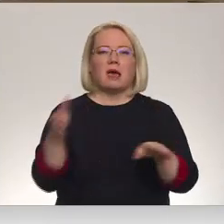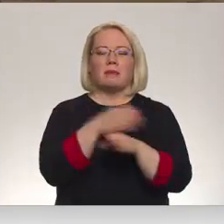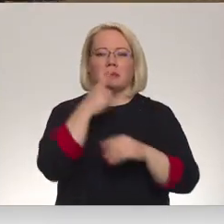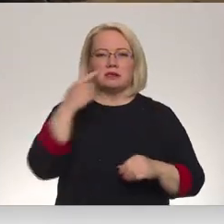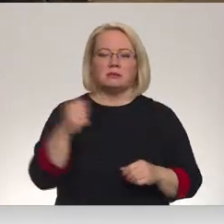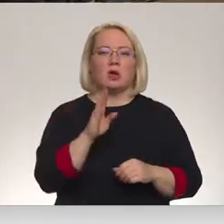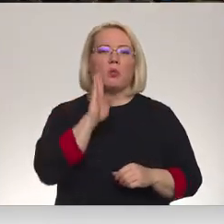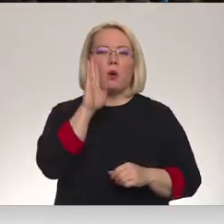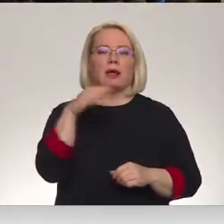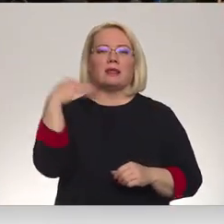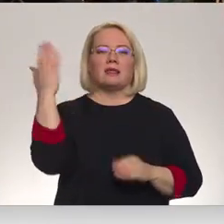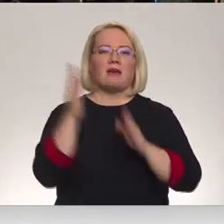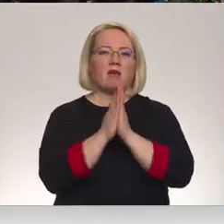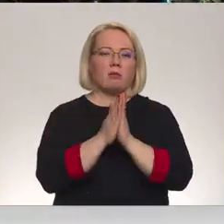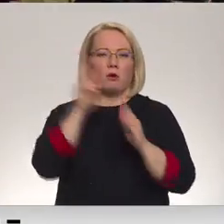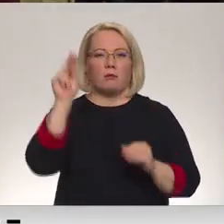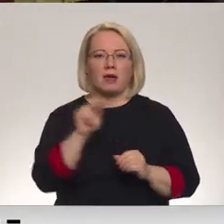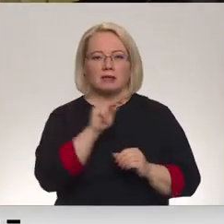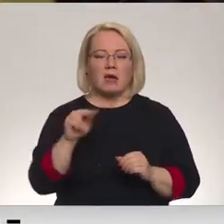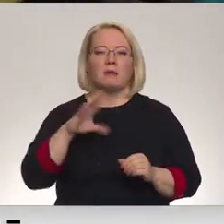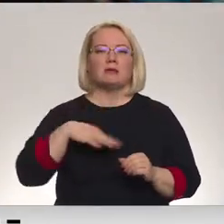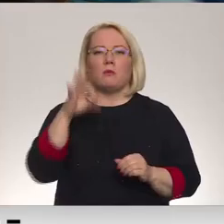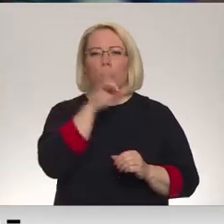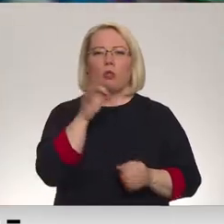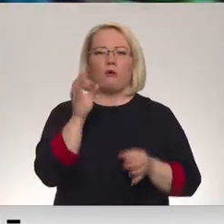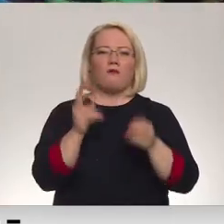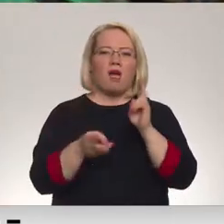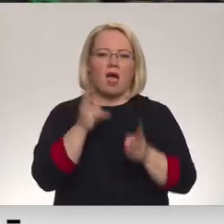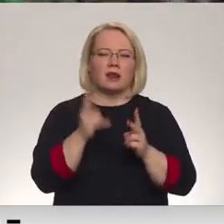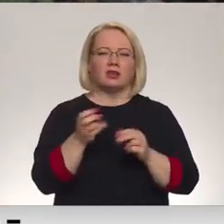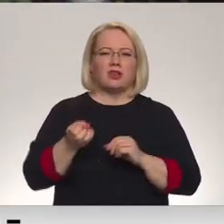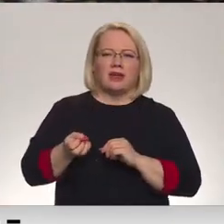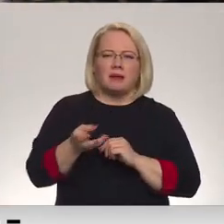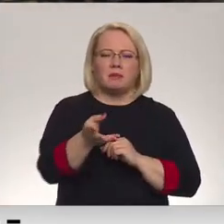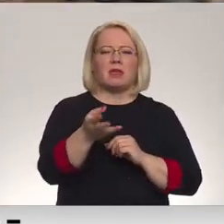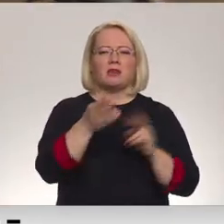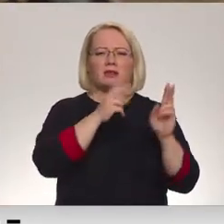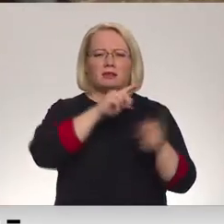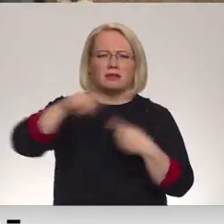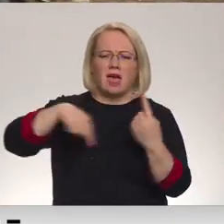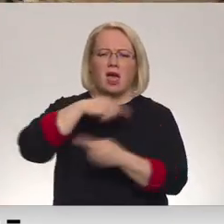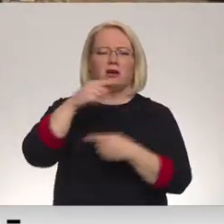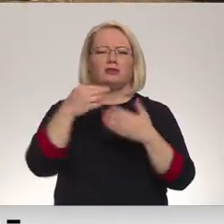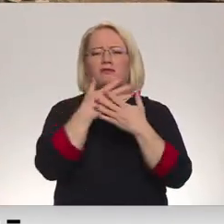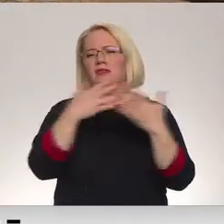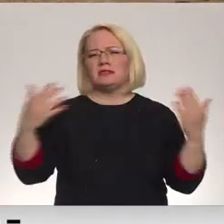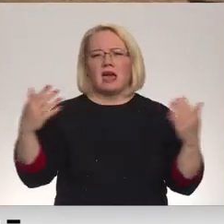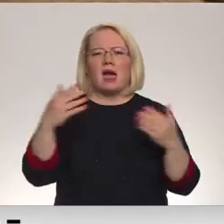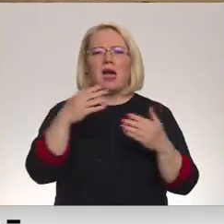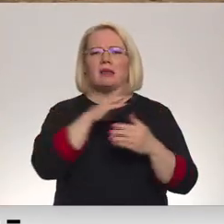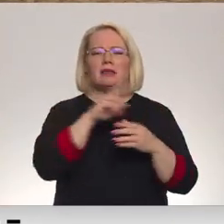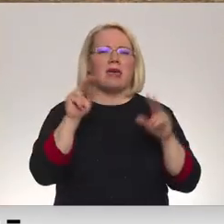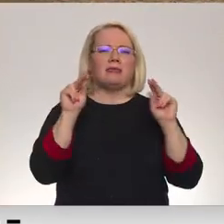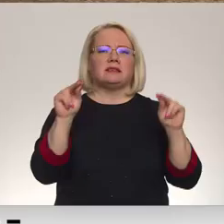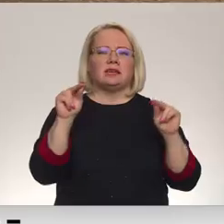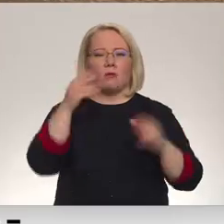rīta dievkalpojums baznīcā, pēc tam olu vārīšana un ripināšana, danči, šūpošanās un citas pagāniskas jautrības. Ja kāds to